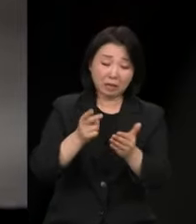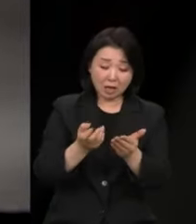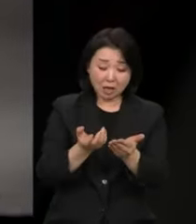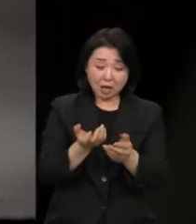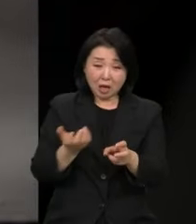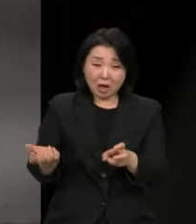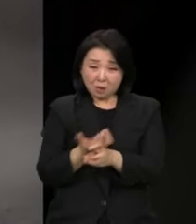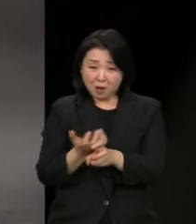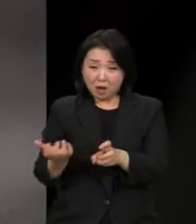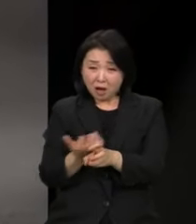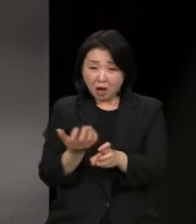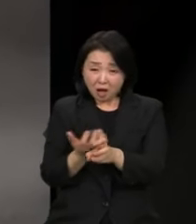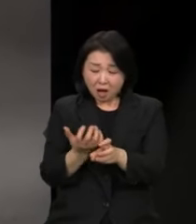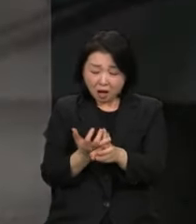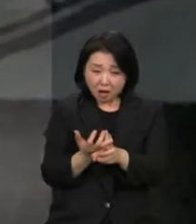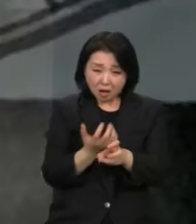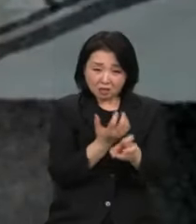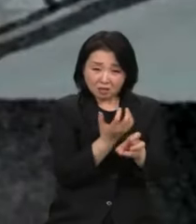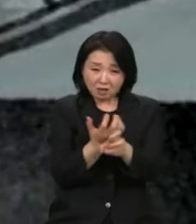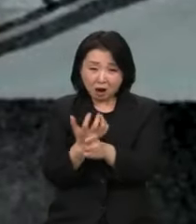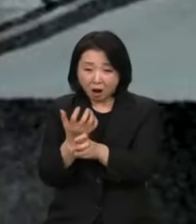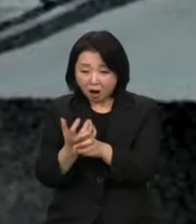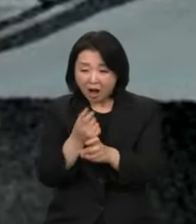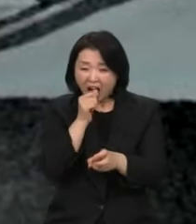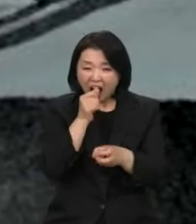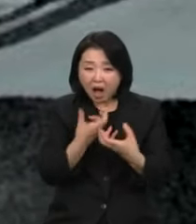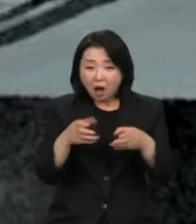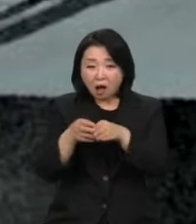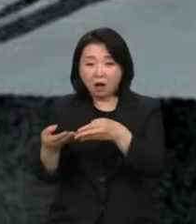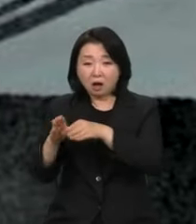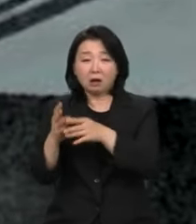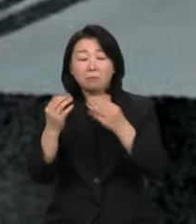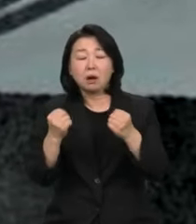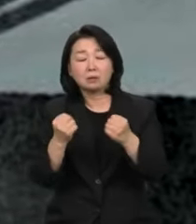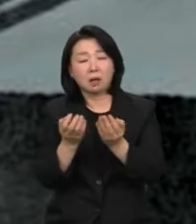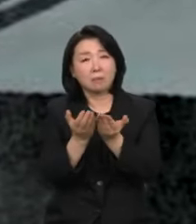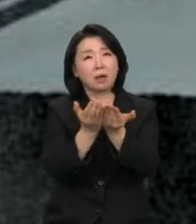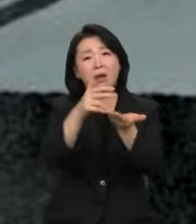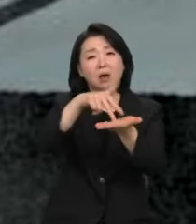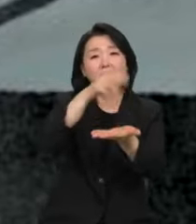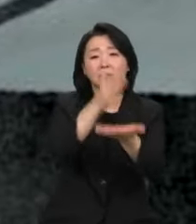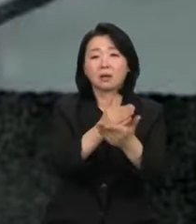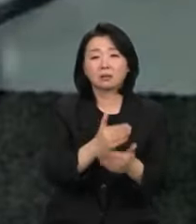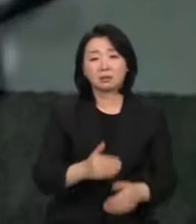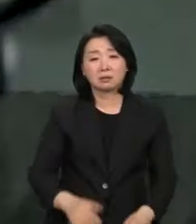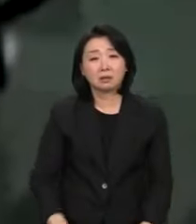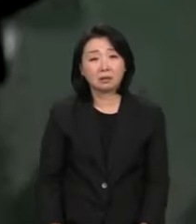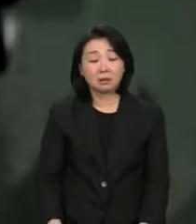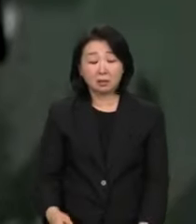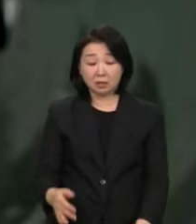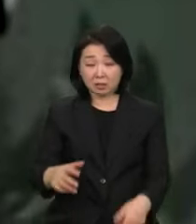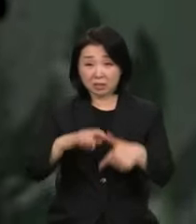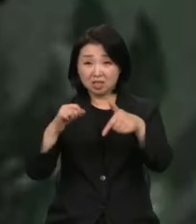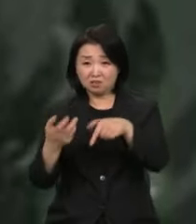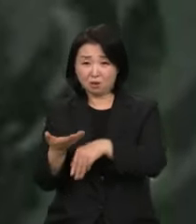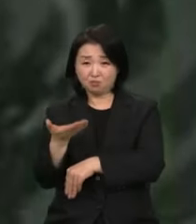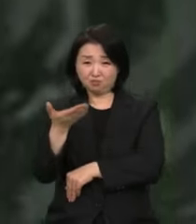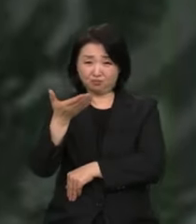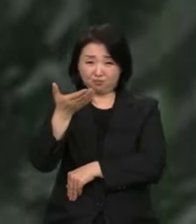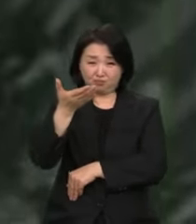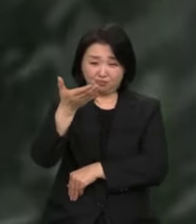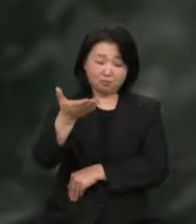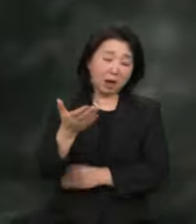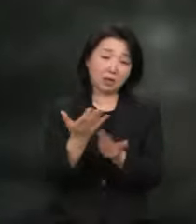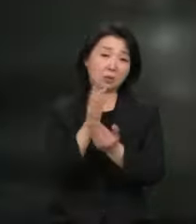트럭과 컨테이너가 무질서하게 엉켰습니다. 타면 안 되는 배였습니다. 그날 인천항을 떠난 배는 세월호가